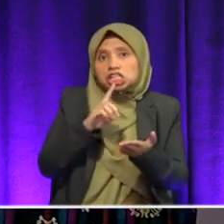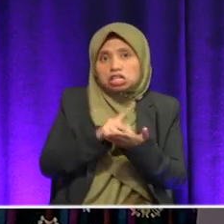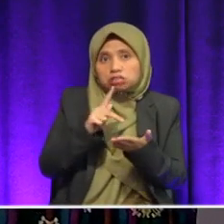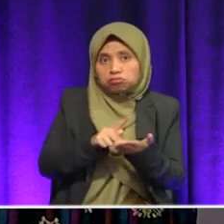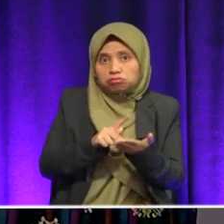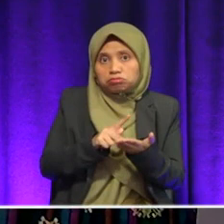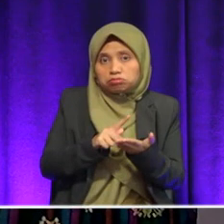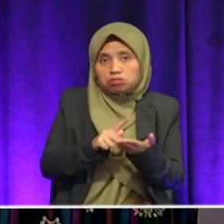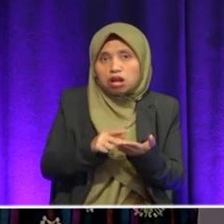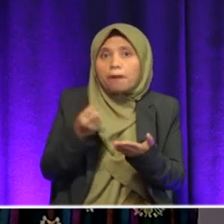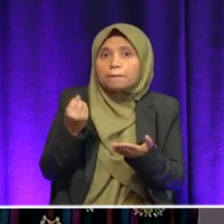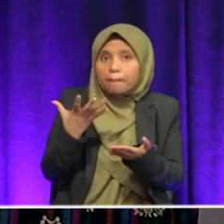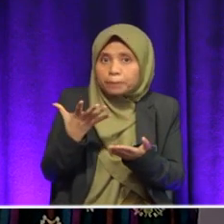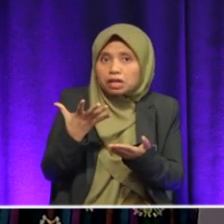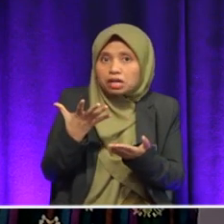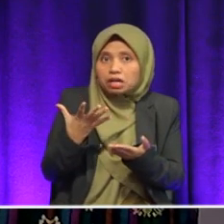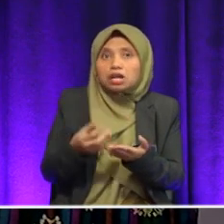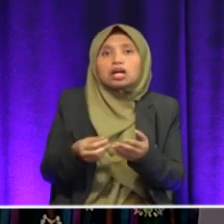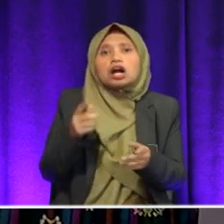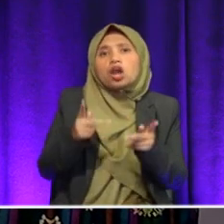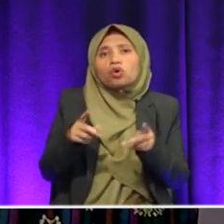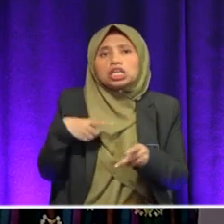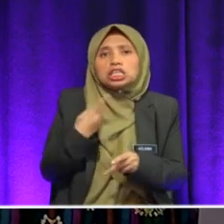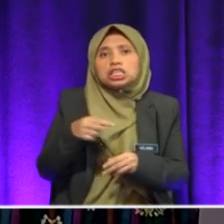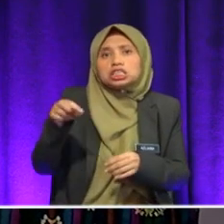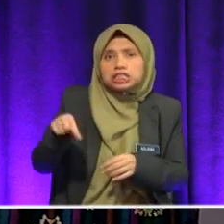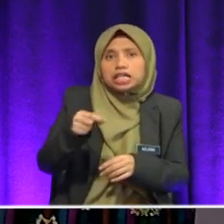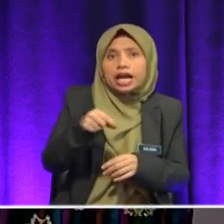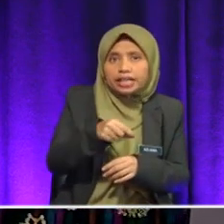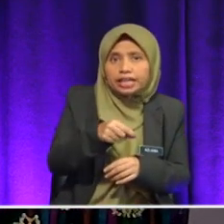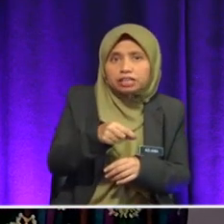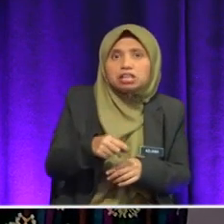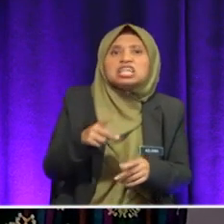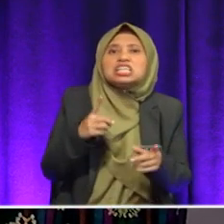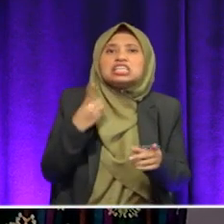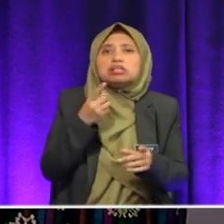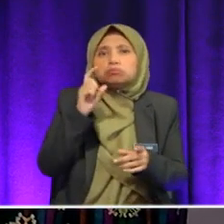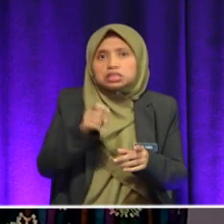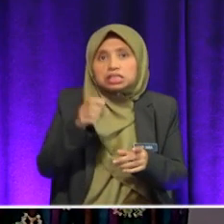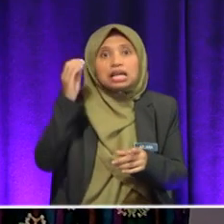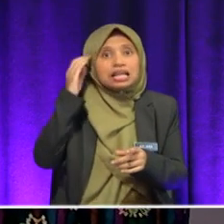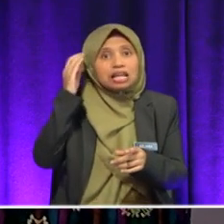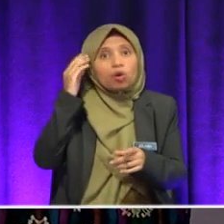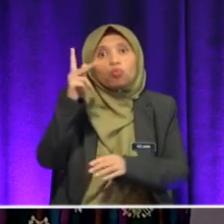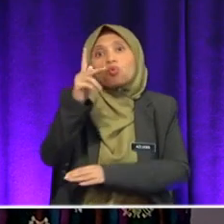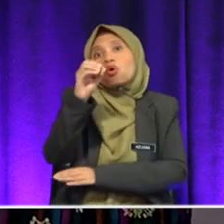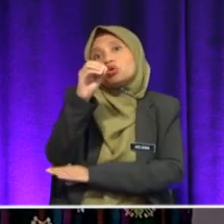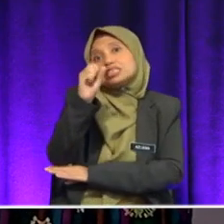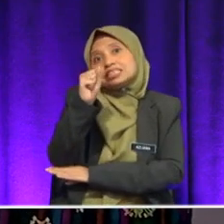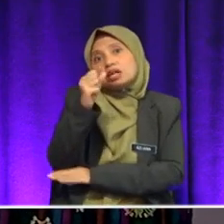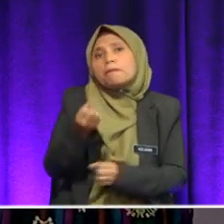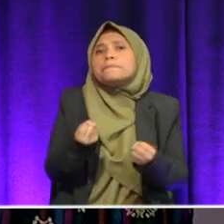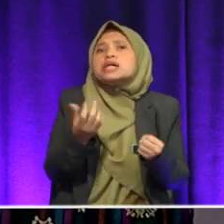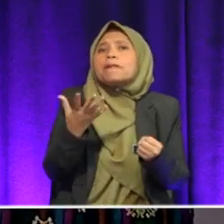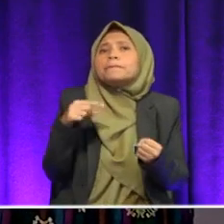kalau kita menjahit pakaian kita tidak tahu berapa banyak kos yang kita gunakan sebab pakaian jadi kita